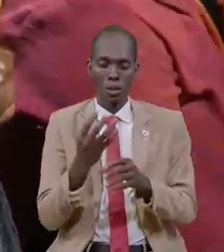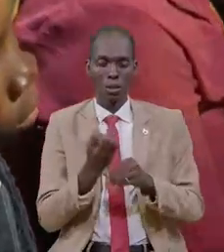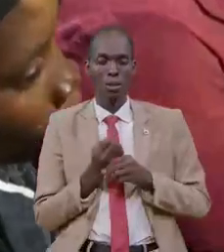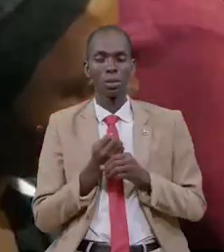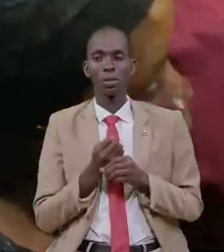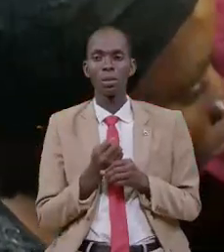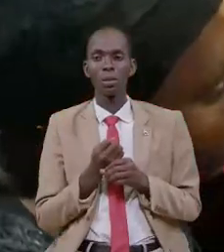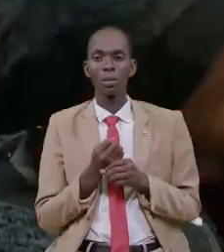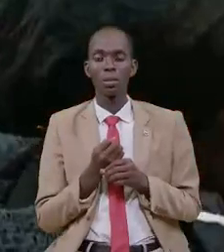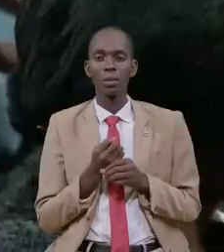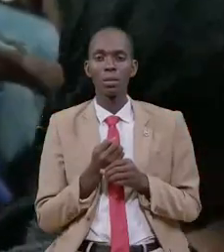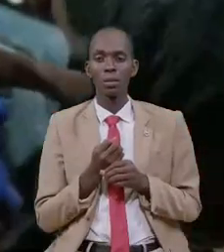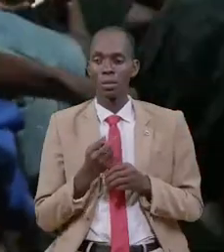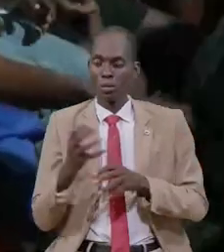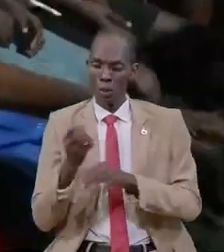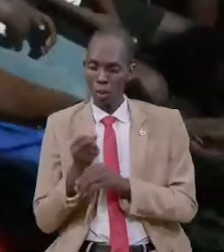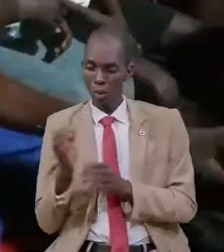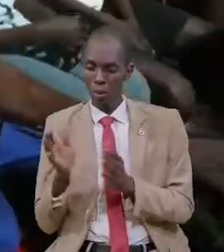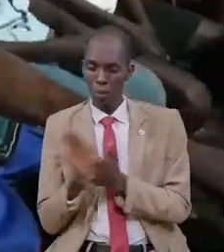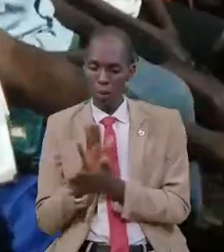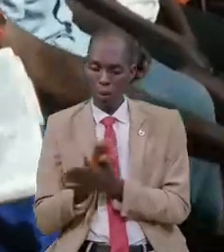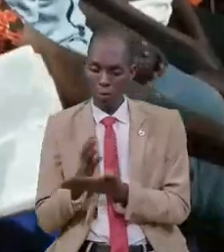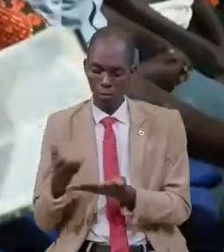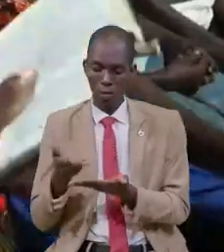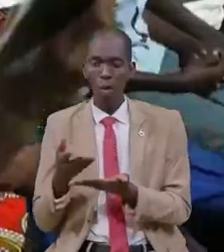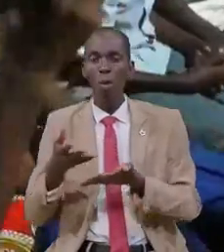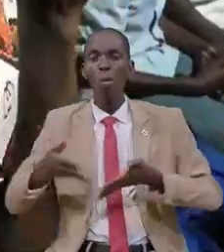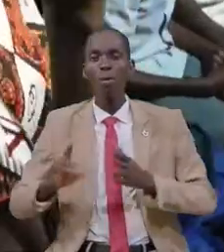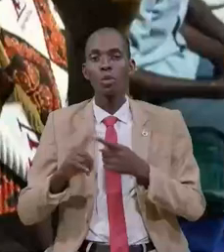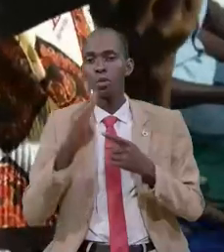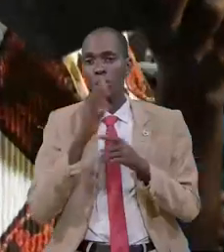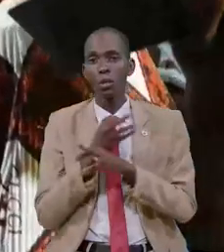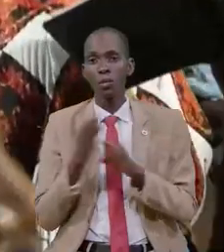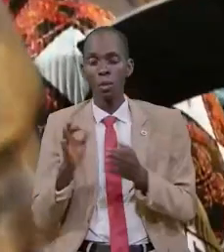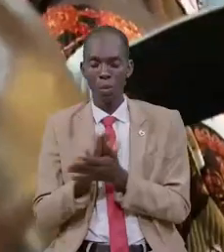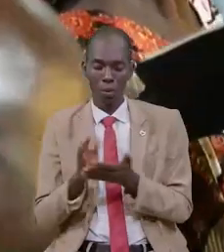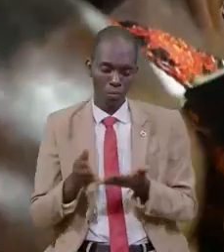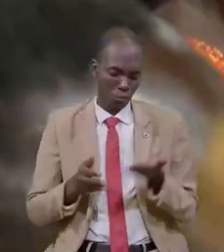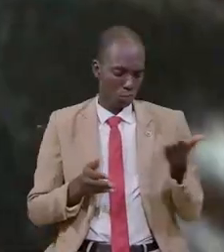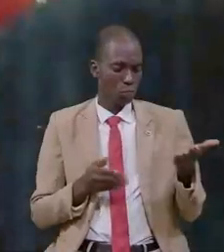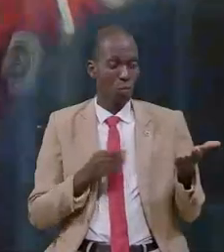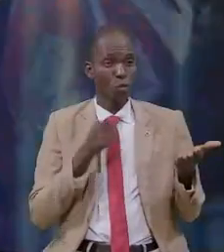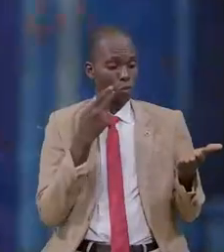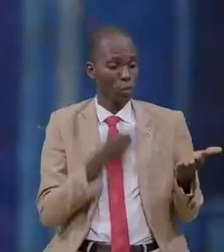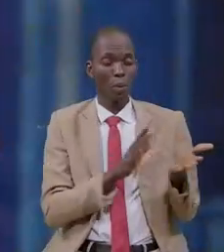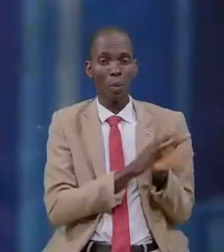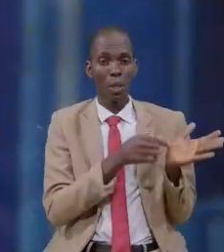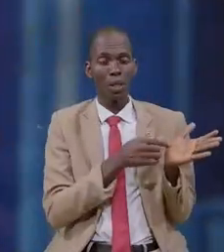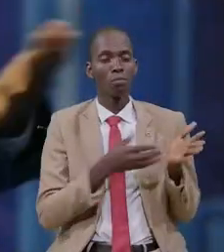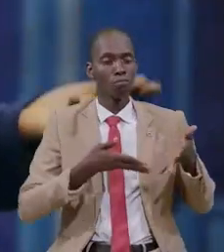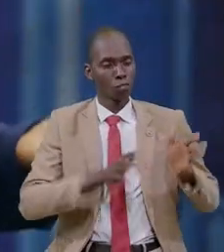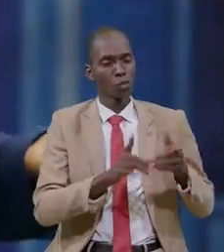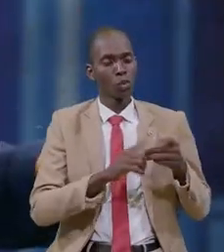vont maintenant vers la prison. Et ils disent, ami, tu es libre. Regarde ton papier. Tu es délivré. Et il dit,